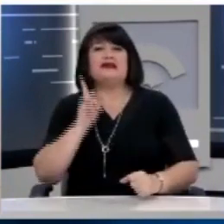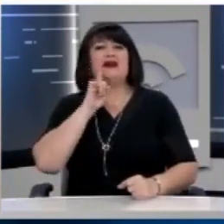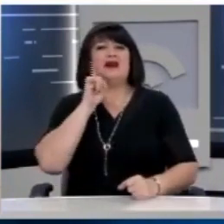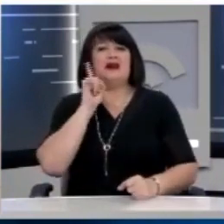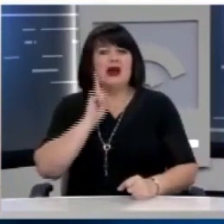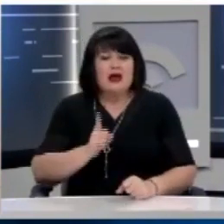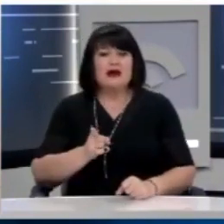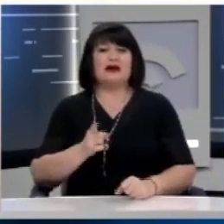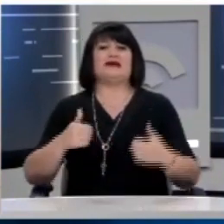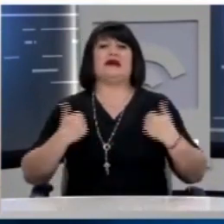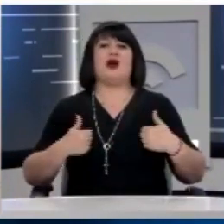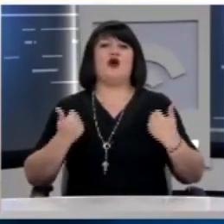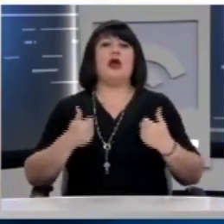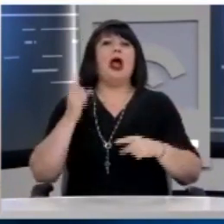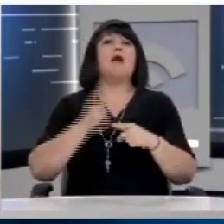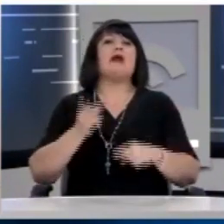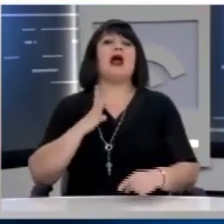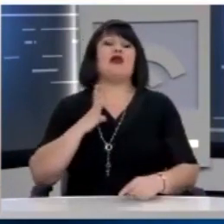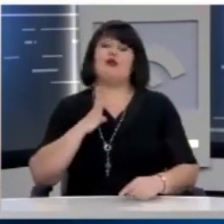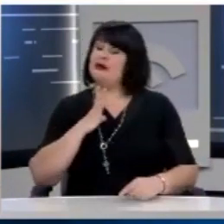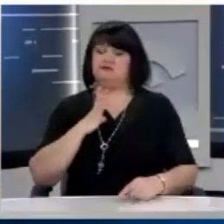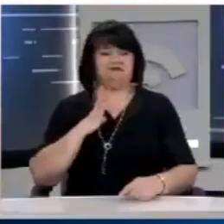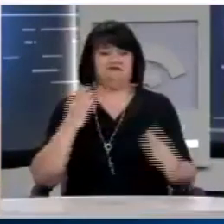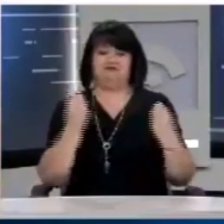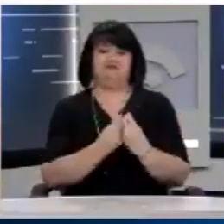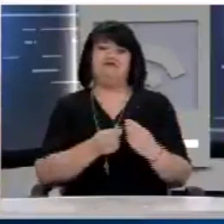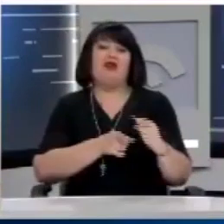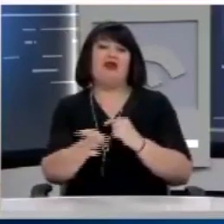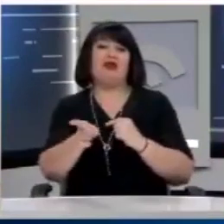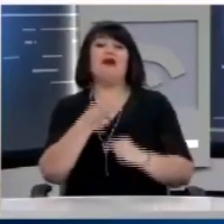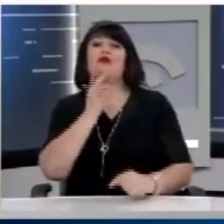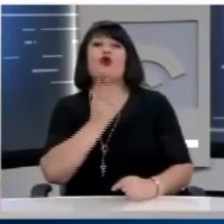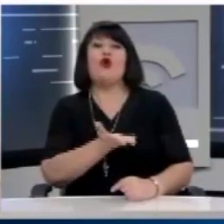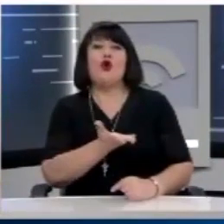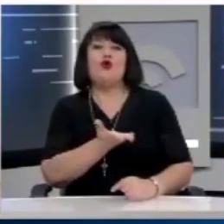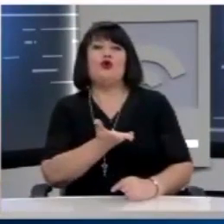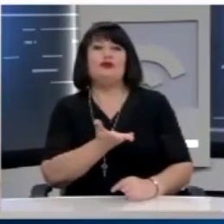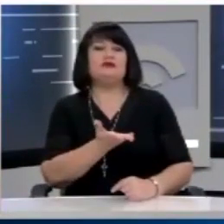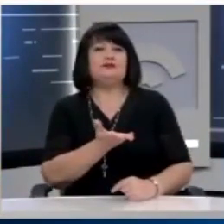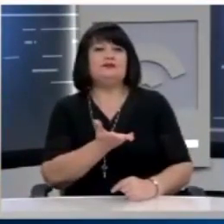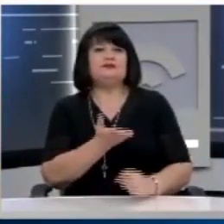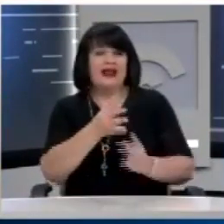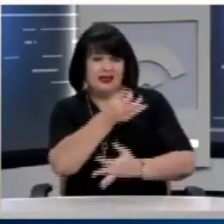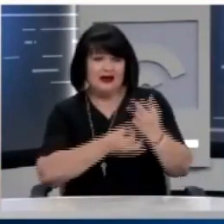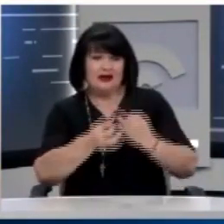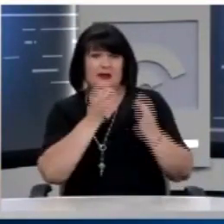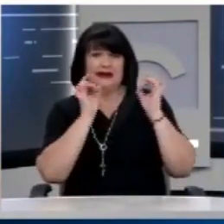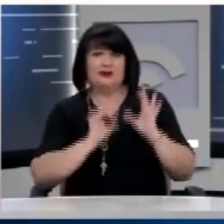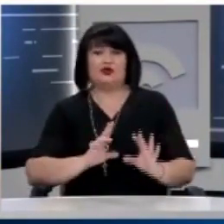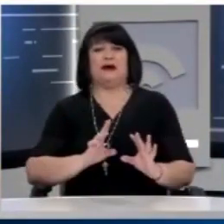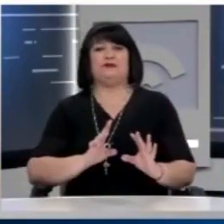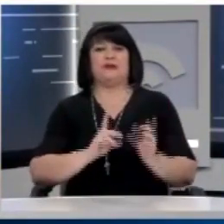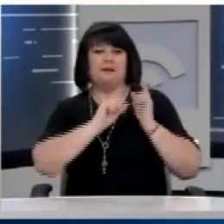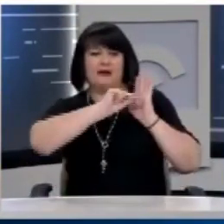γυναίκες και την νεολαία των λαϊκών στρωμάτων. Γιατί διατηρούν άθικτο το σύνολο των